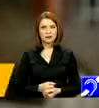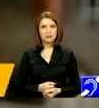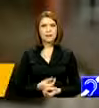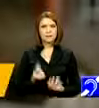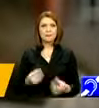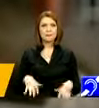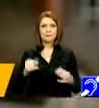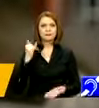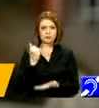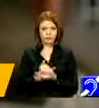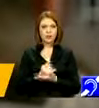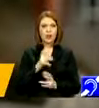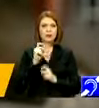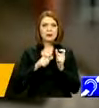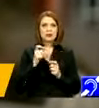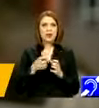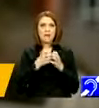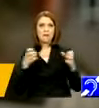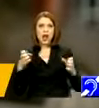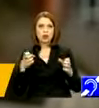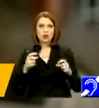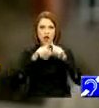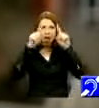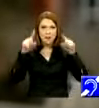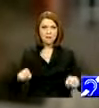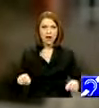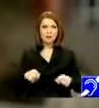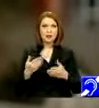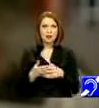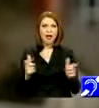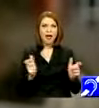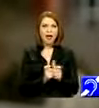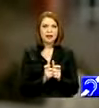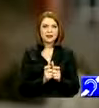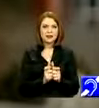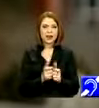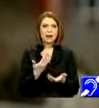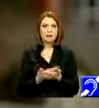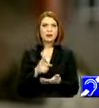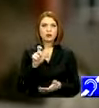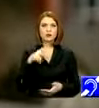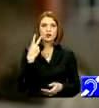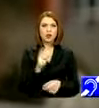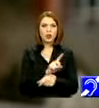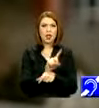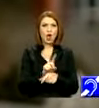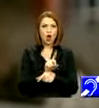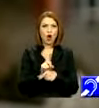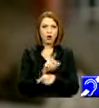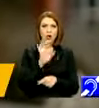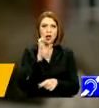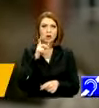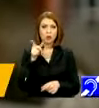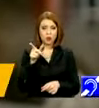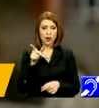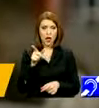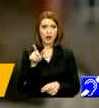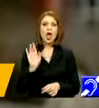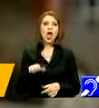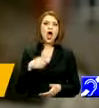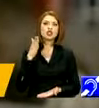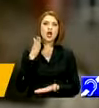Bună ziua, Andrei, într-adevăr vorbim despre prelungirea mandatului de arestare preventivă în Bulgaria pentru 72 de ore, o măsură dispusă de